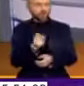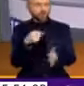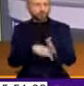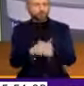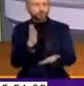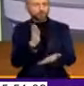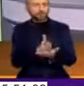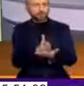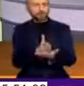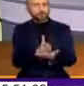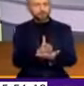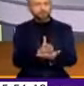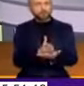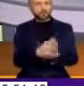є